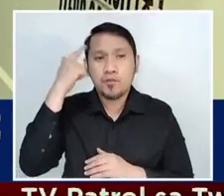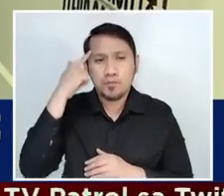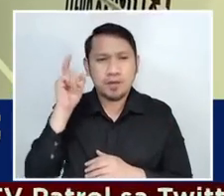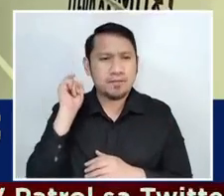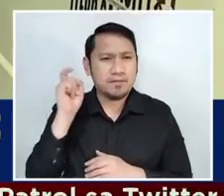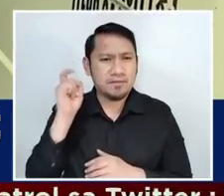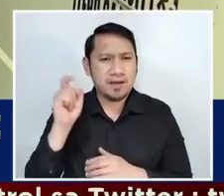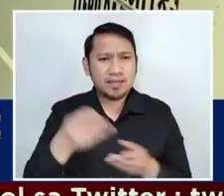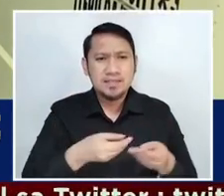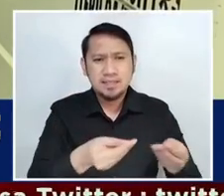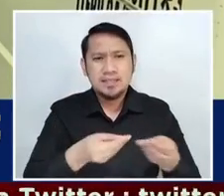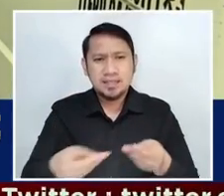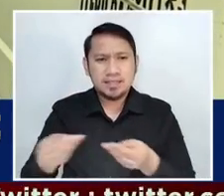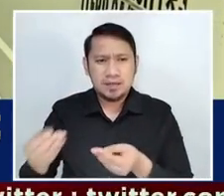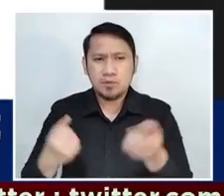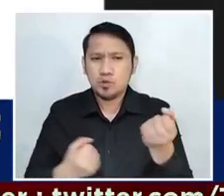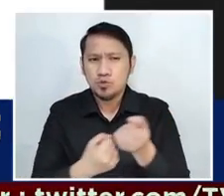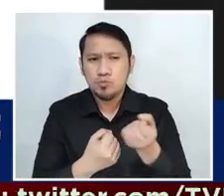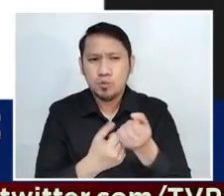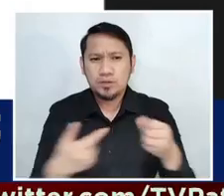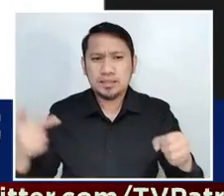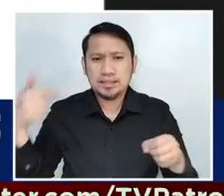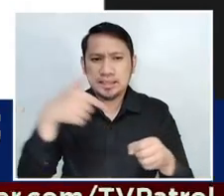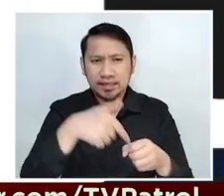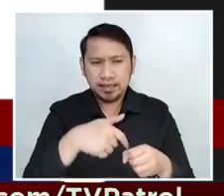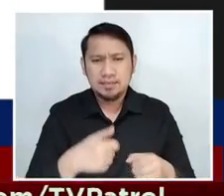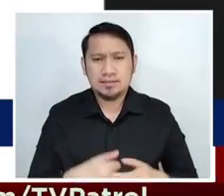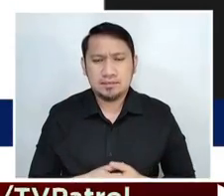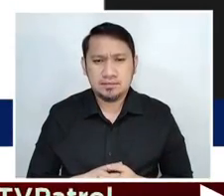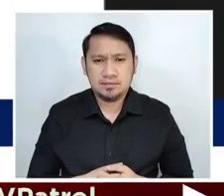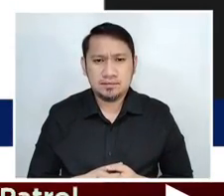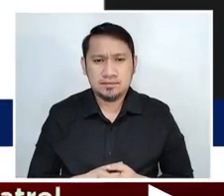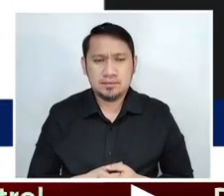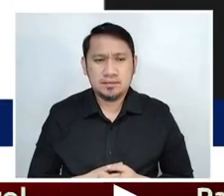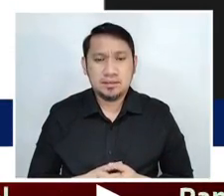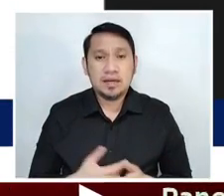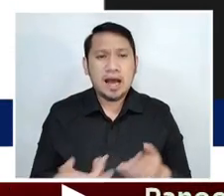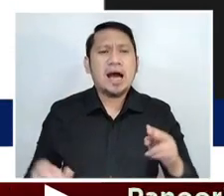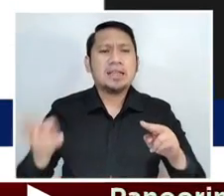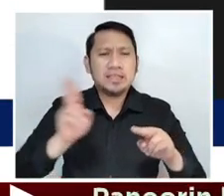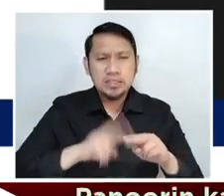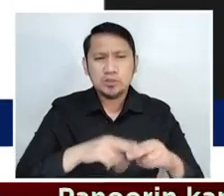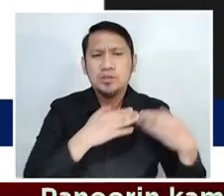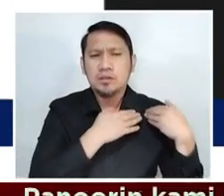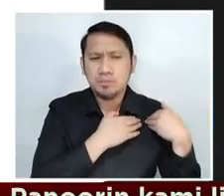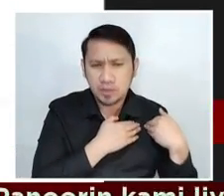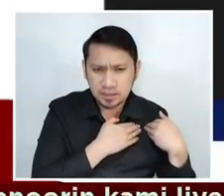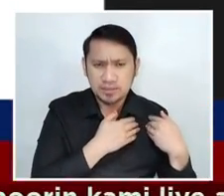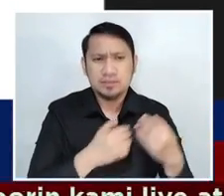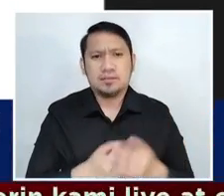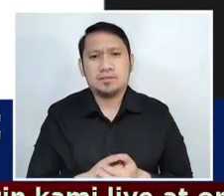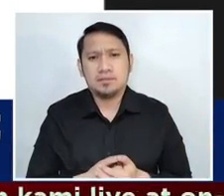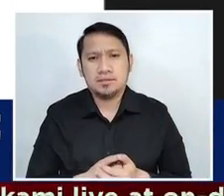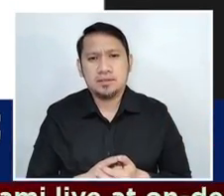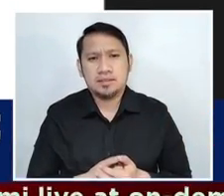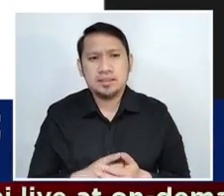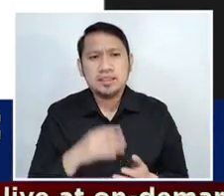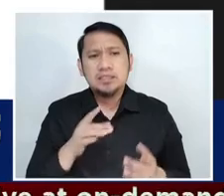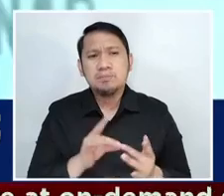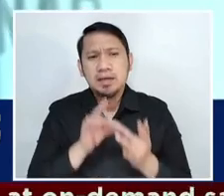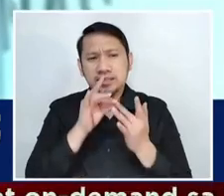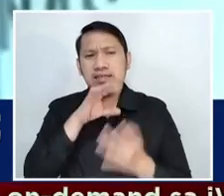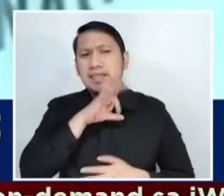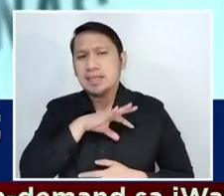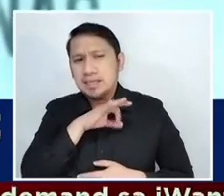pamamahagi ng fuel subsidy. Magiging dagdag na pasanin at mababawas doon sa kita ng mga